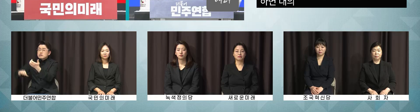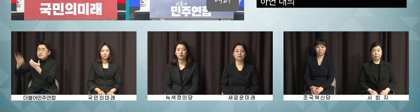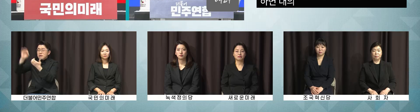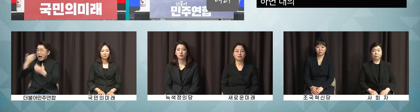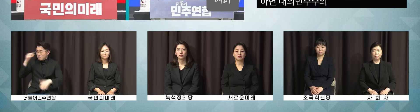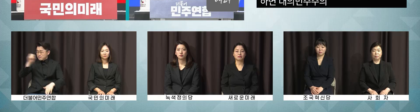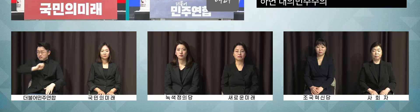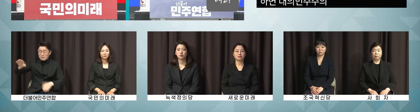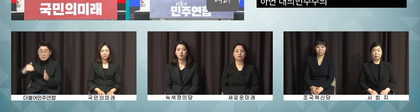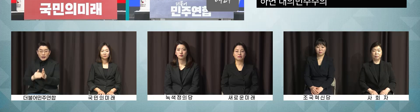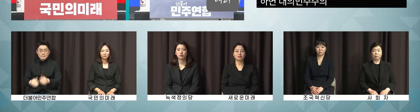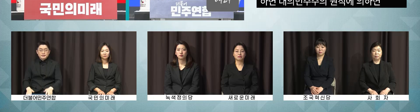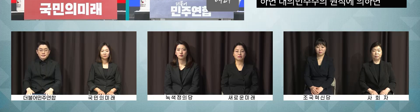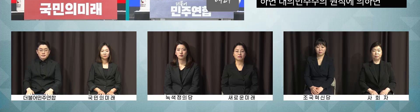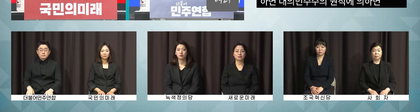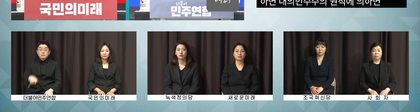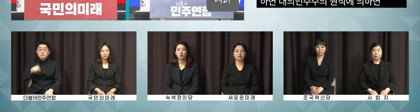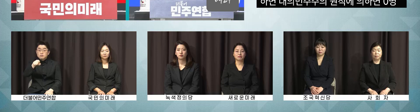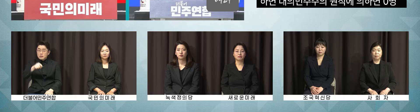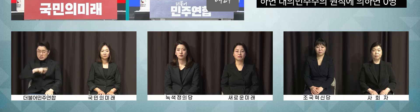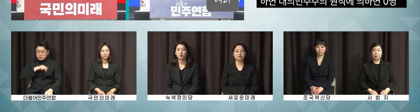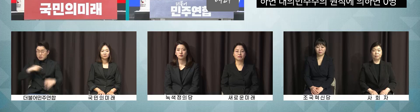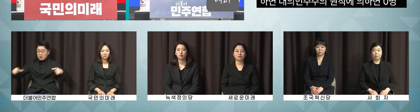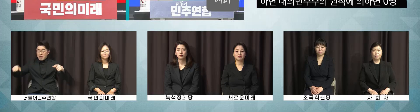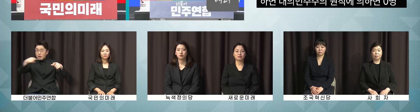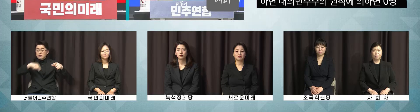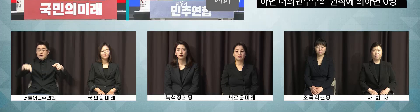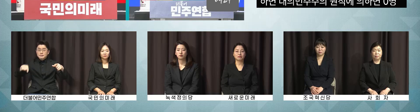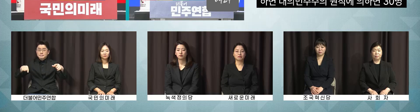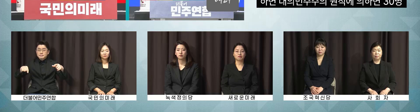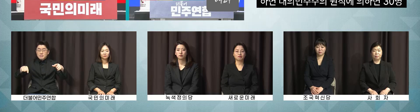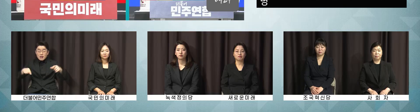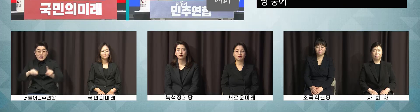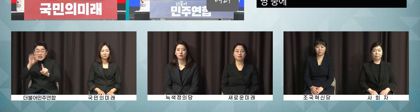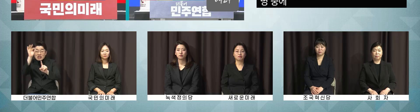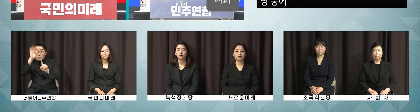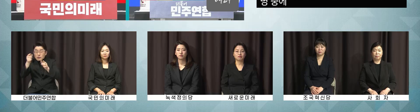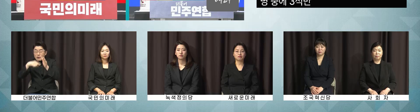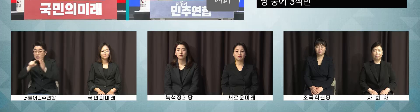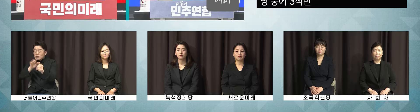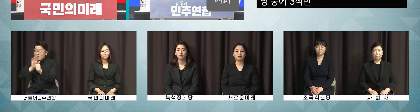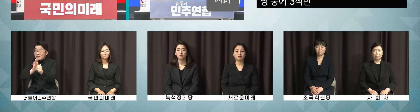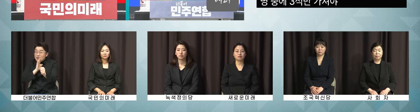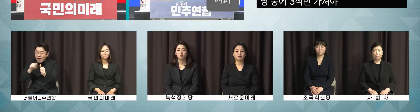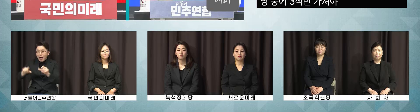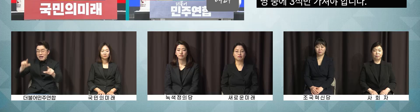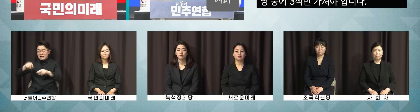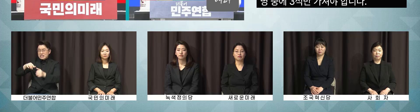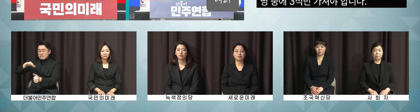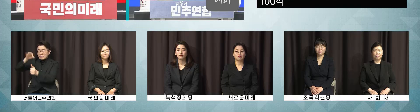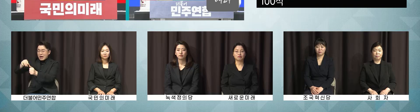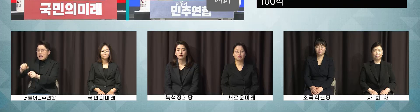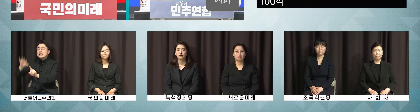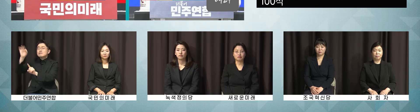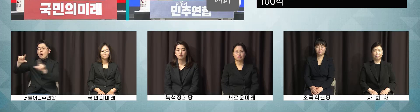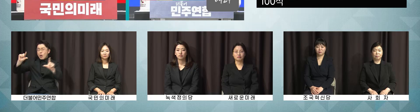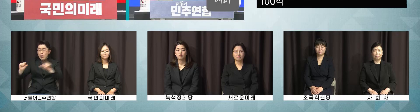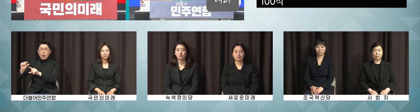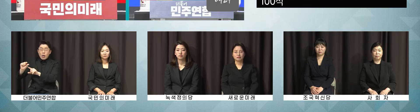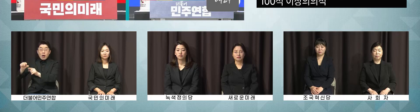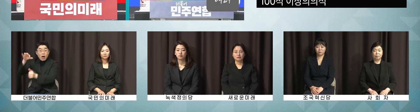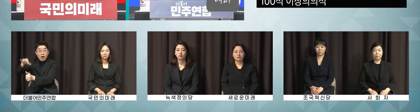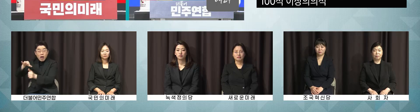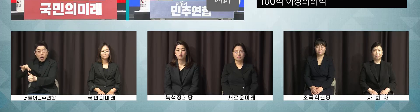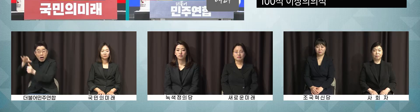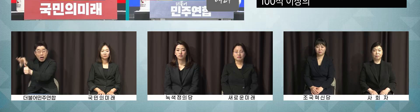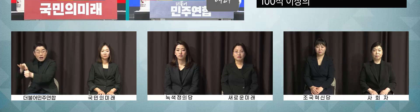중에 3석을 가져가셔야 되는 것이 맞습니다. 100석 이상의 의석수를 가지고 있으면서 1%의 기득권만을